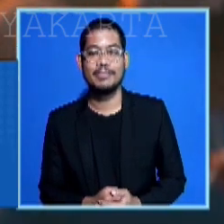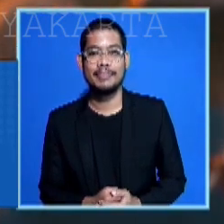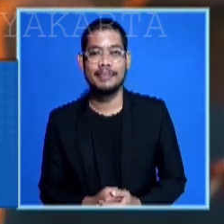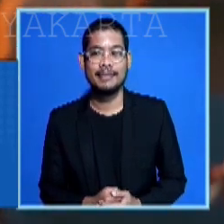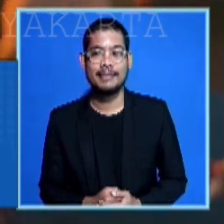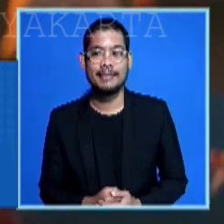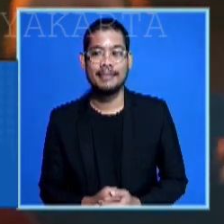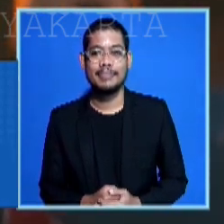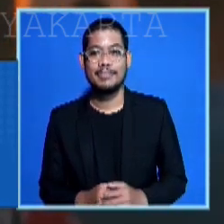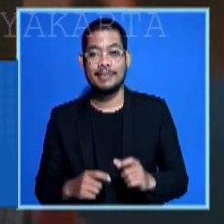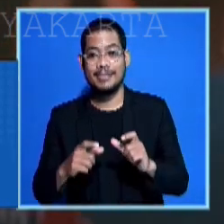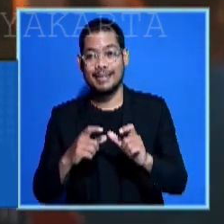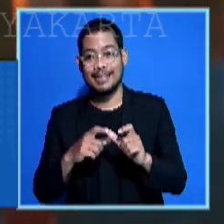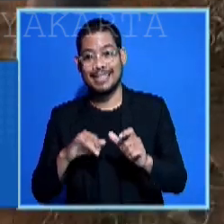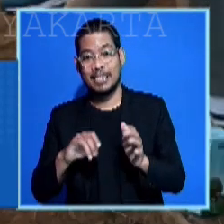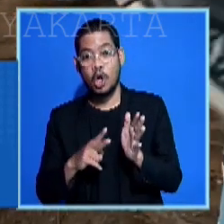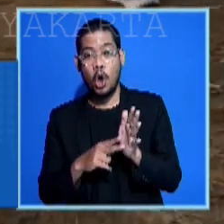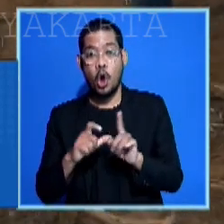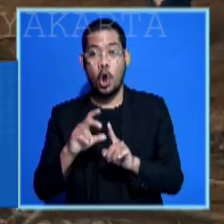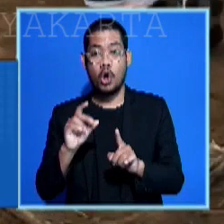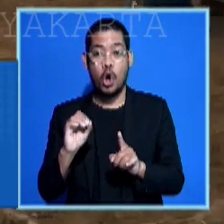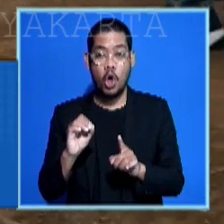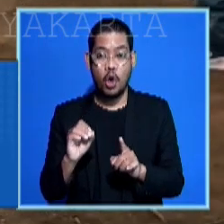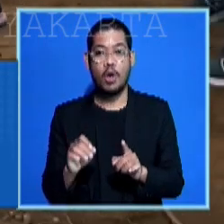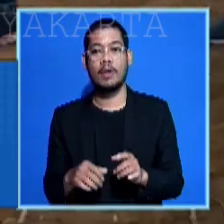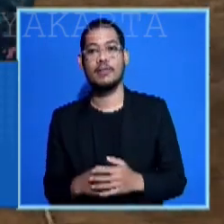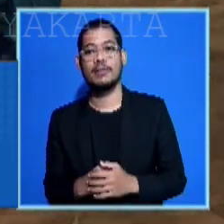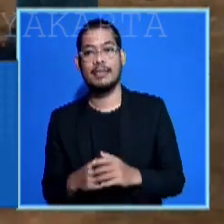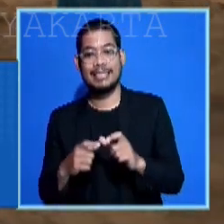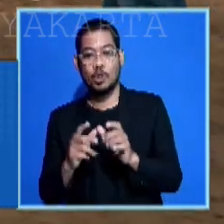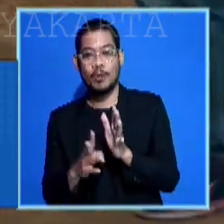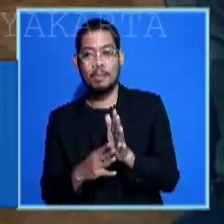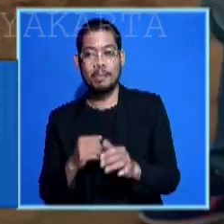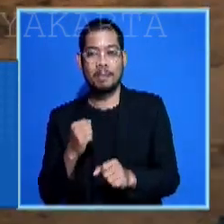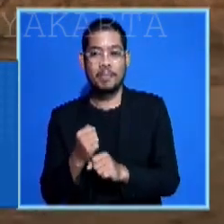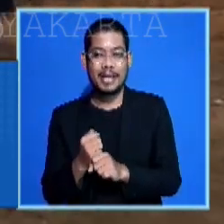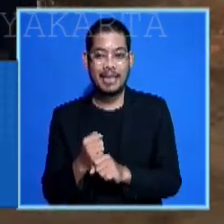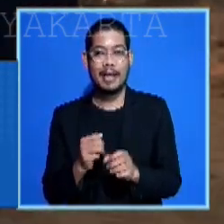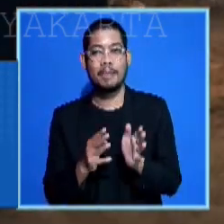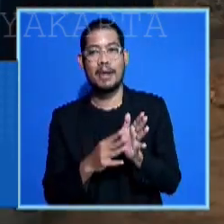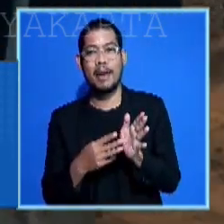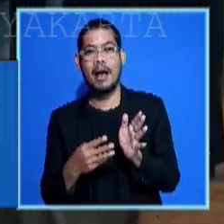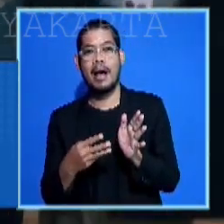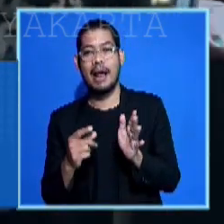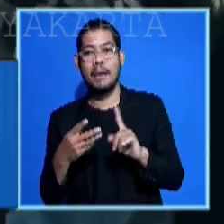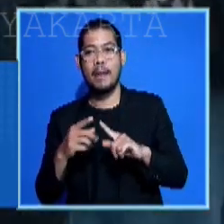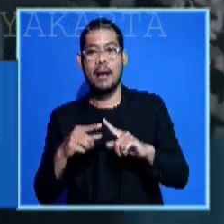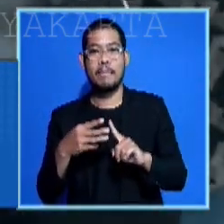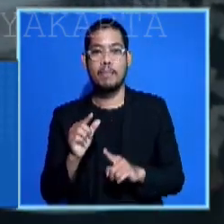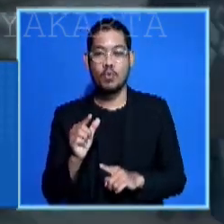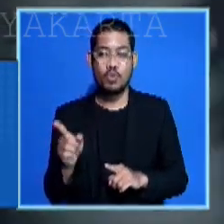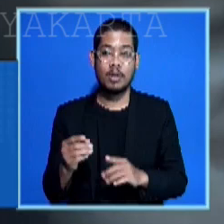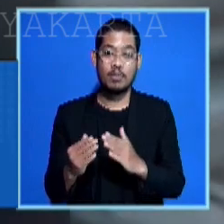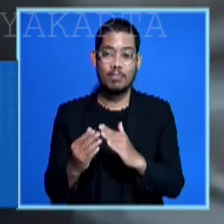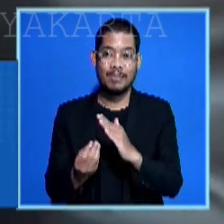Sindoro, Sumbing, Prau, Slamet, Merbabu, Merapi, pesonamu tersimpan rapi